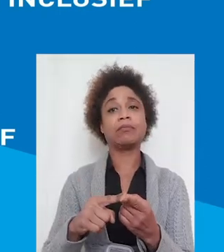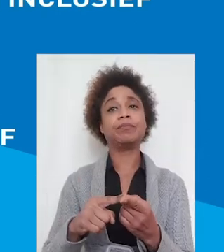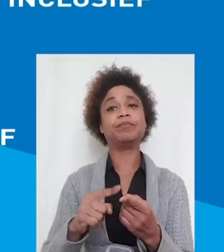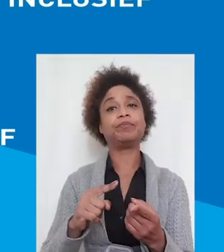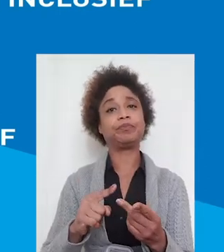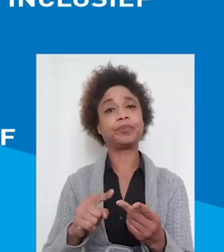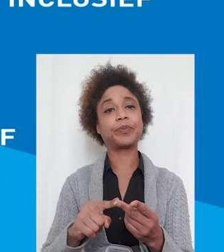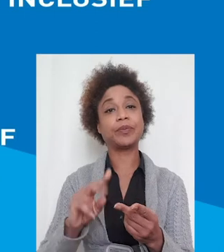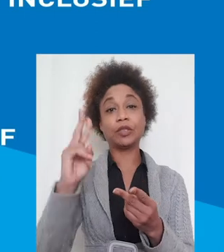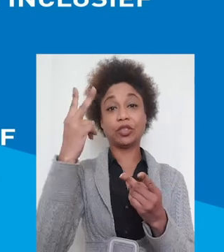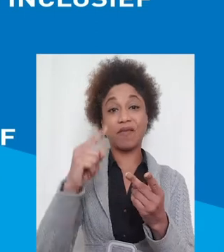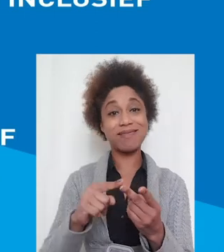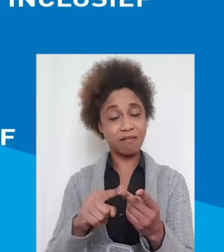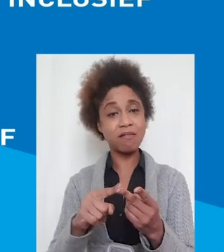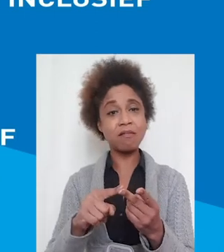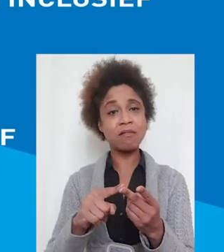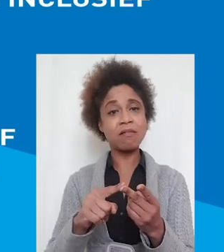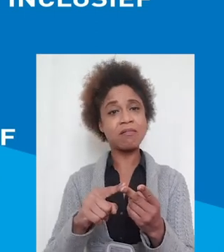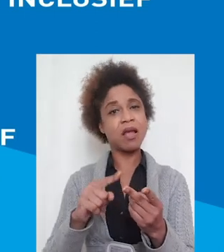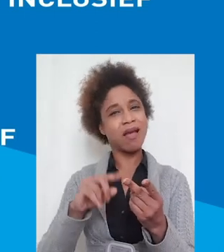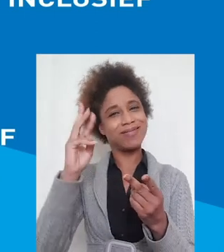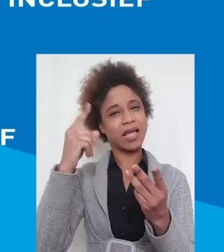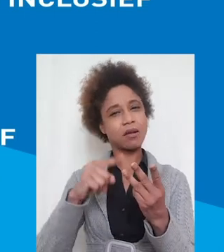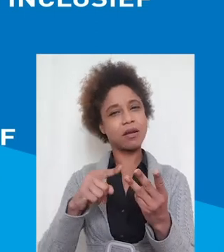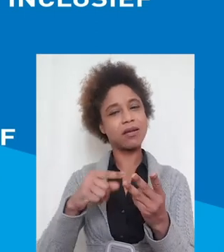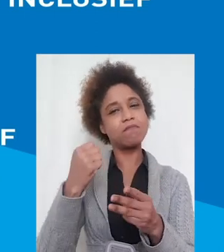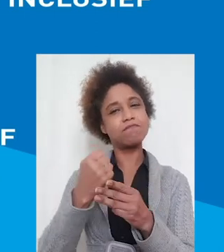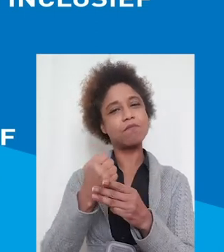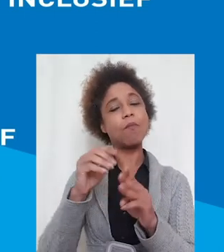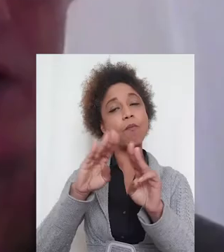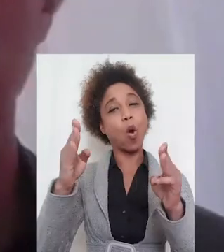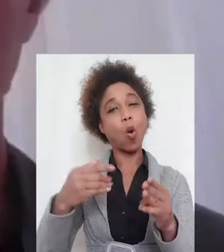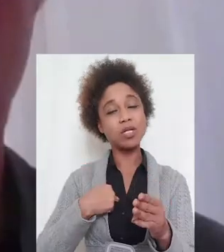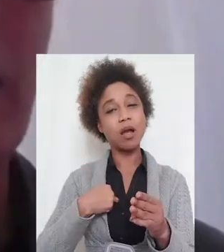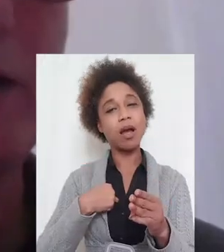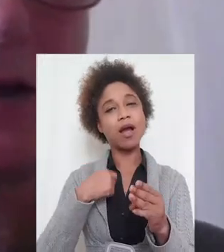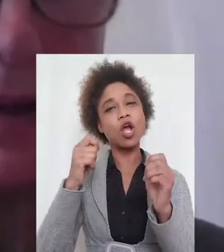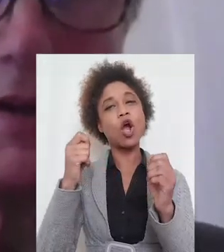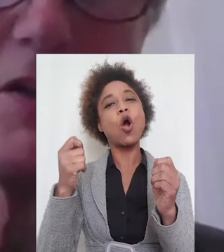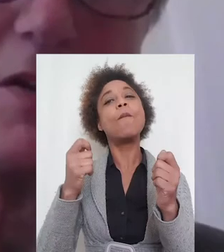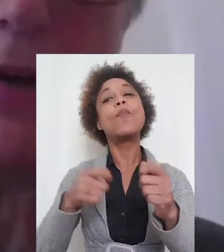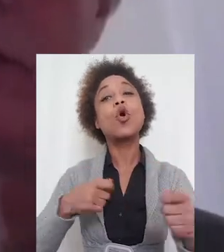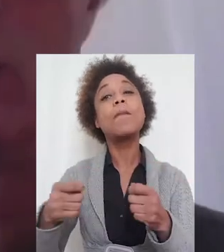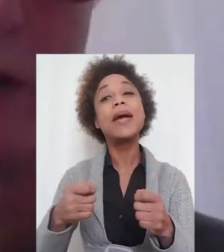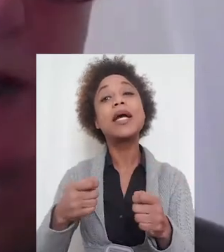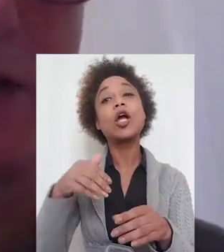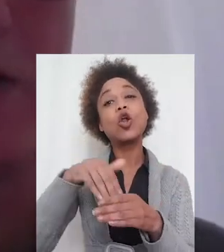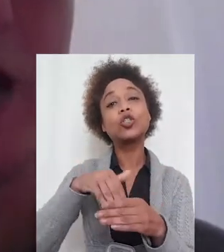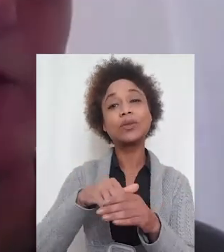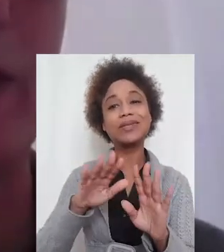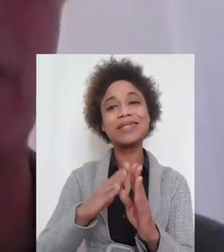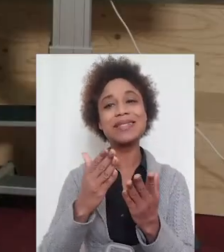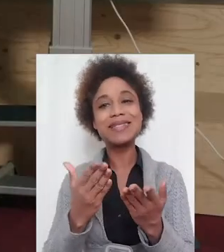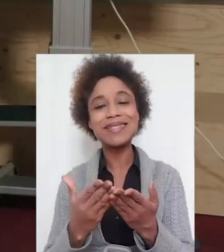Kunstvakopleidingen werken inclusief. En podia programmeren inclusief. De agenda is een initiatief van Holland Dance